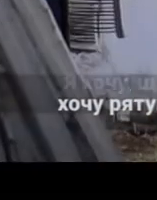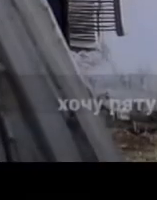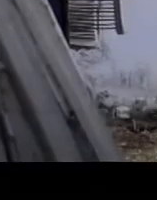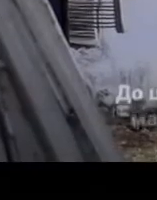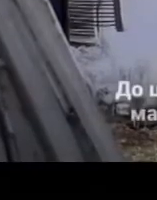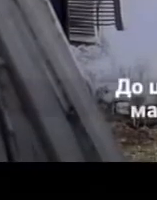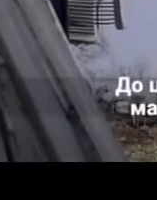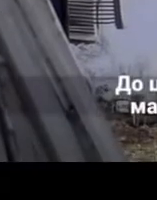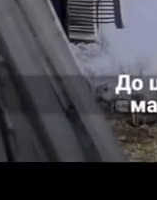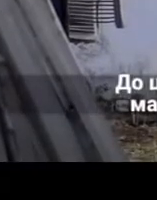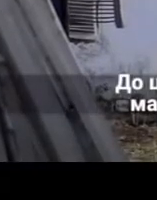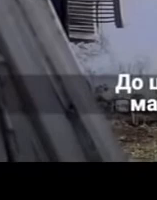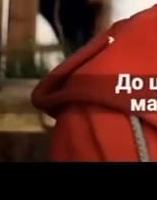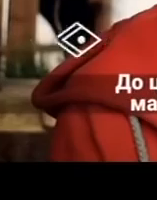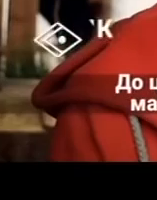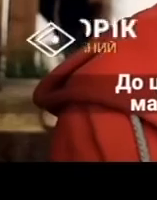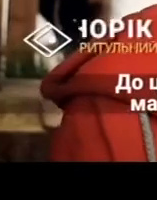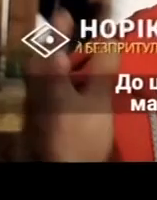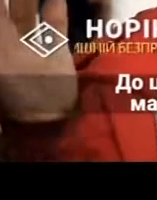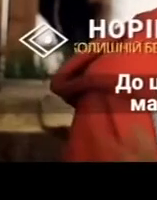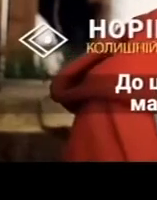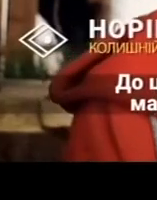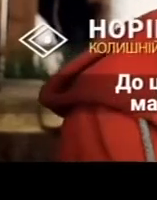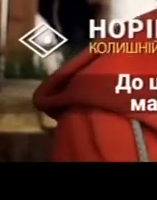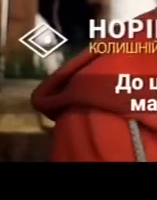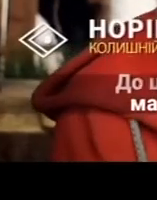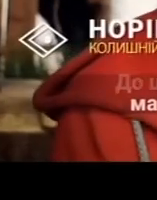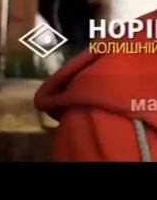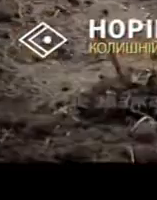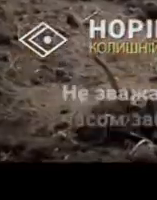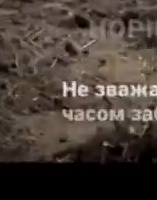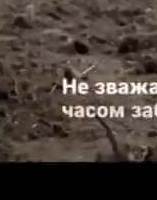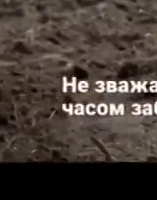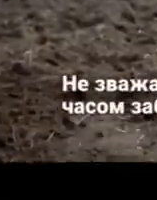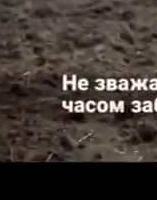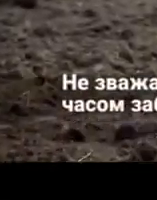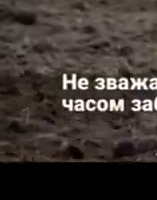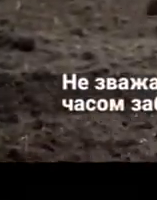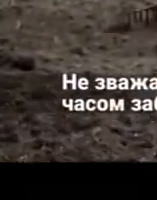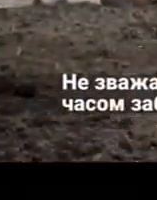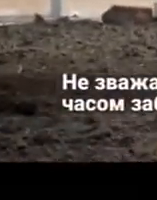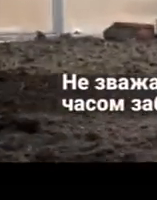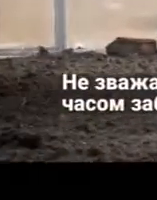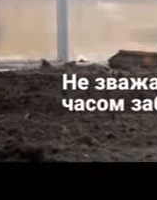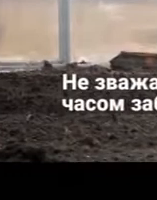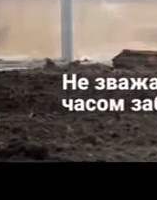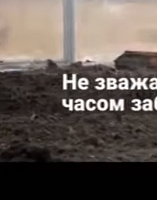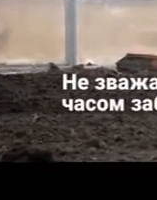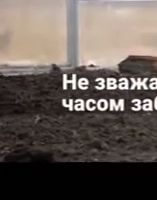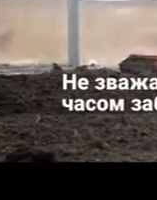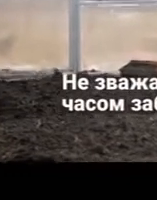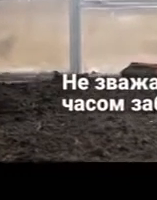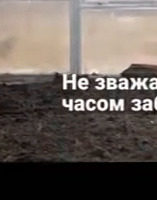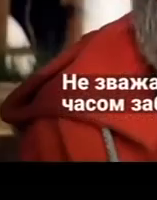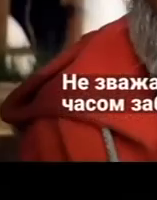этому надо стремиться, иметь желание идти, не ломаться. При моей болезни все равно я иду и забываю